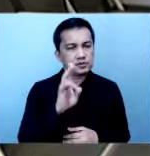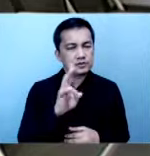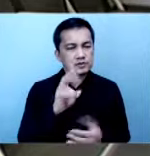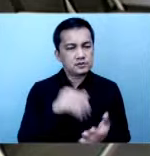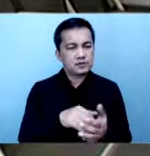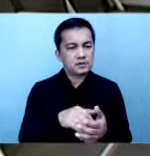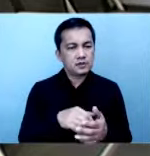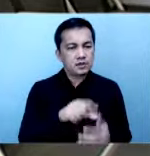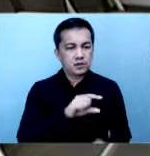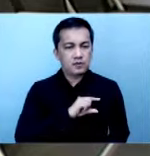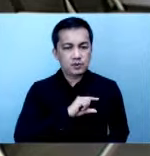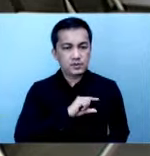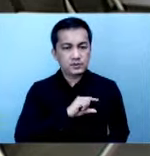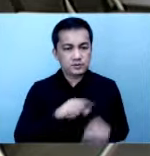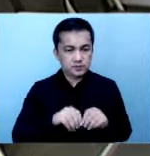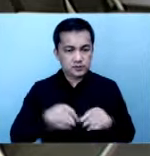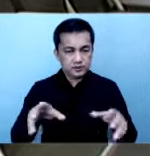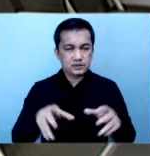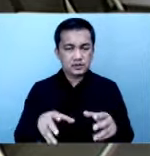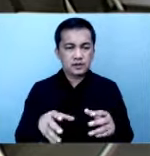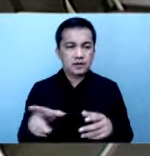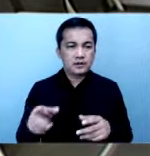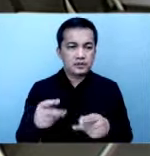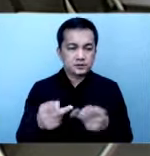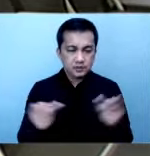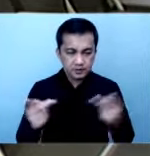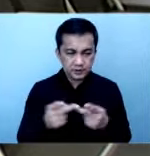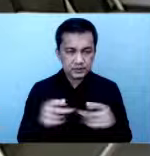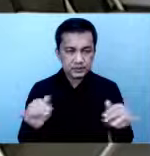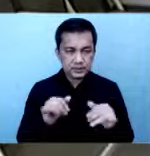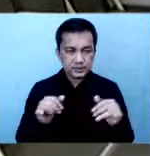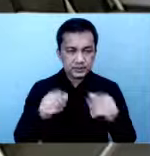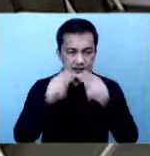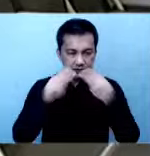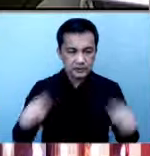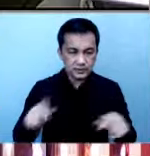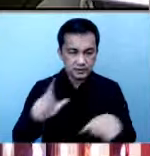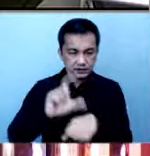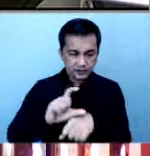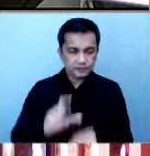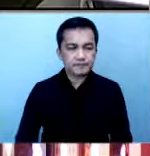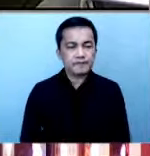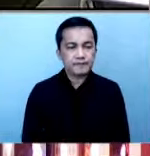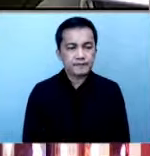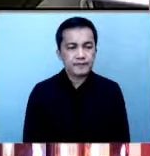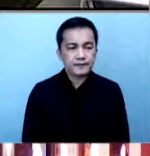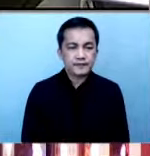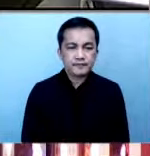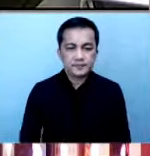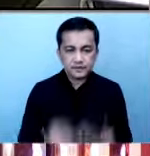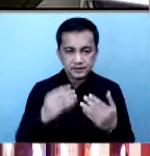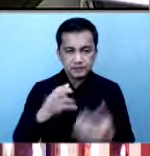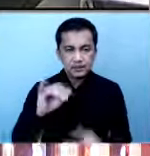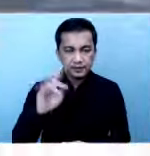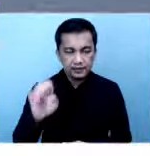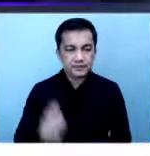ipakakalat sa mga matataong lugar gaya ng mga terminal at simbahan. Bok? Maraming salamat, Camille Samonte.